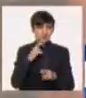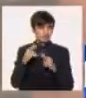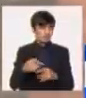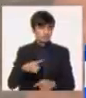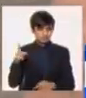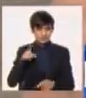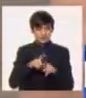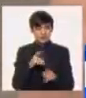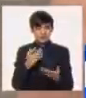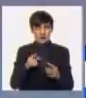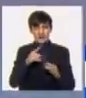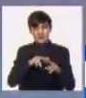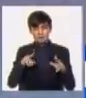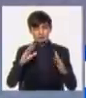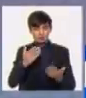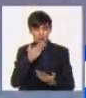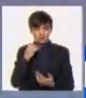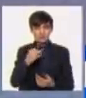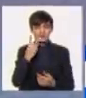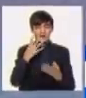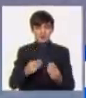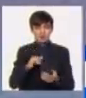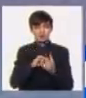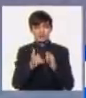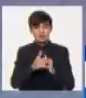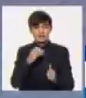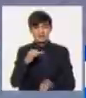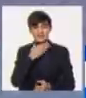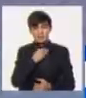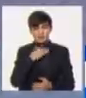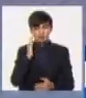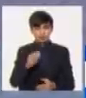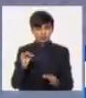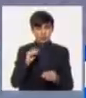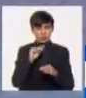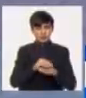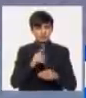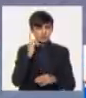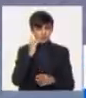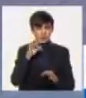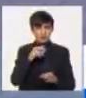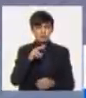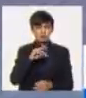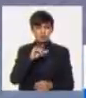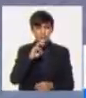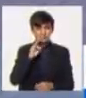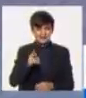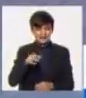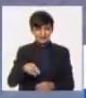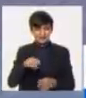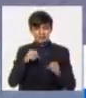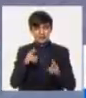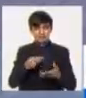пока таких случаев не было. Также в ближайшие 2 дня в Усть-Каменогорске и Семее будут установлены мобильные пункты забора биоматериала